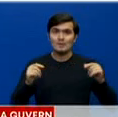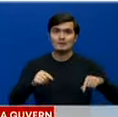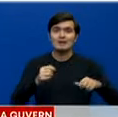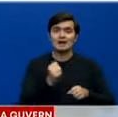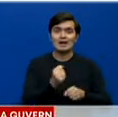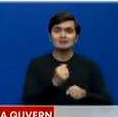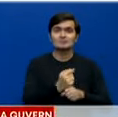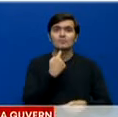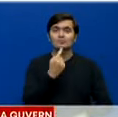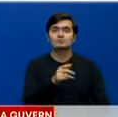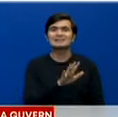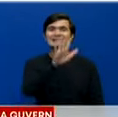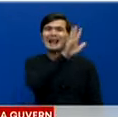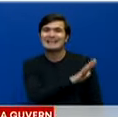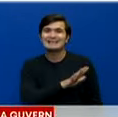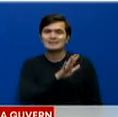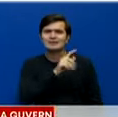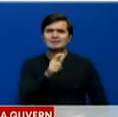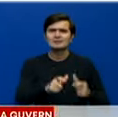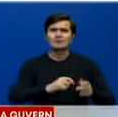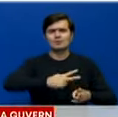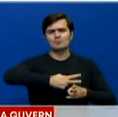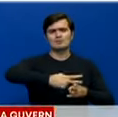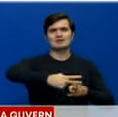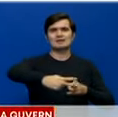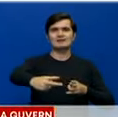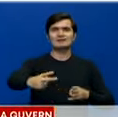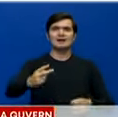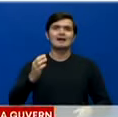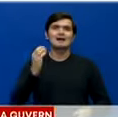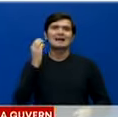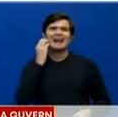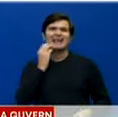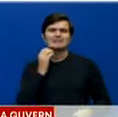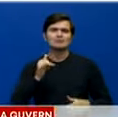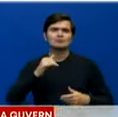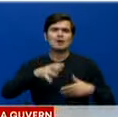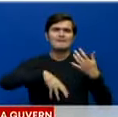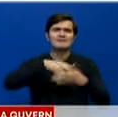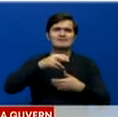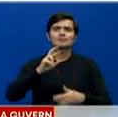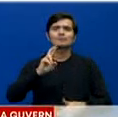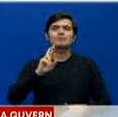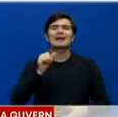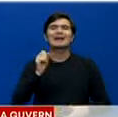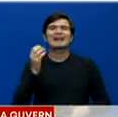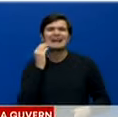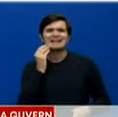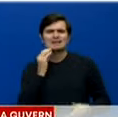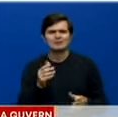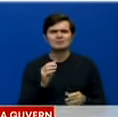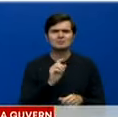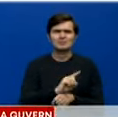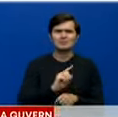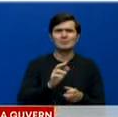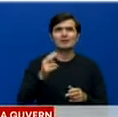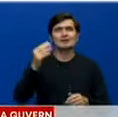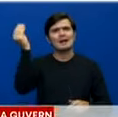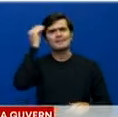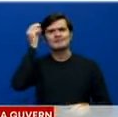altfel, referitoare la puritatea raselor și amestecul raselor? Sunt teme care ne aduc aminte de